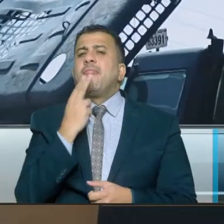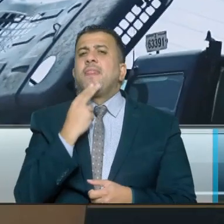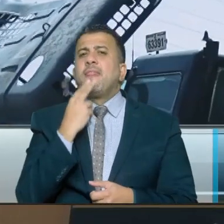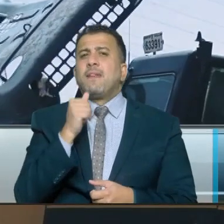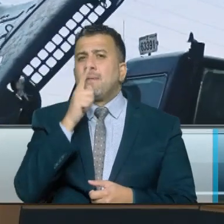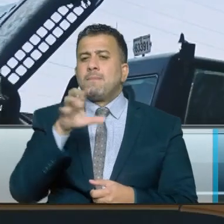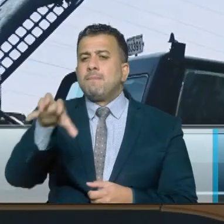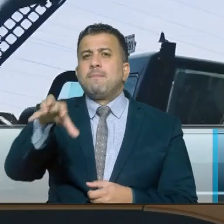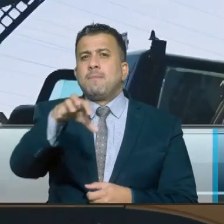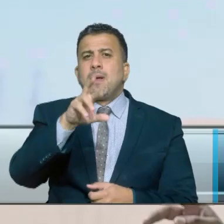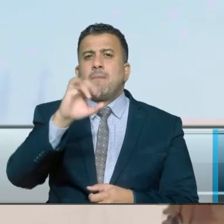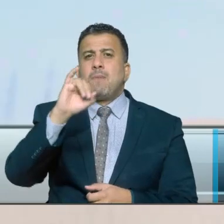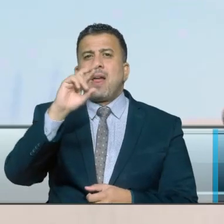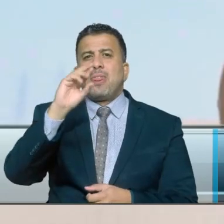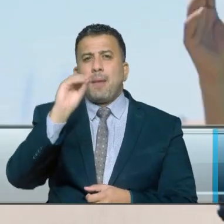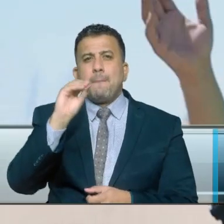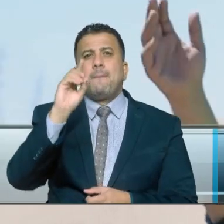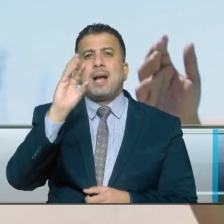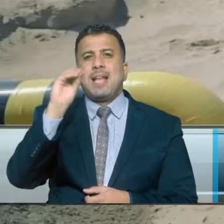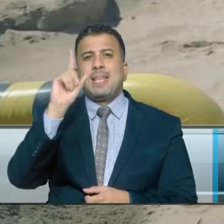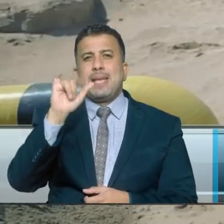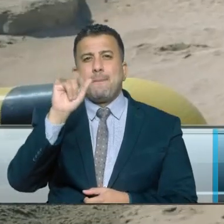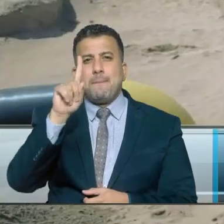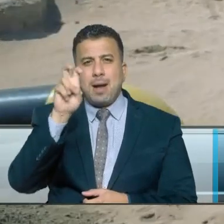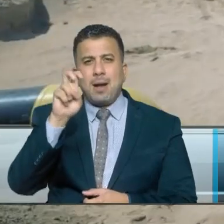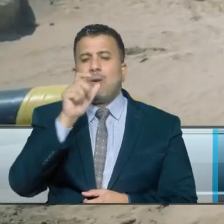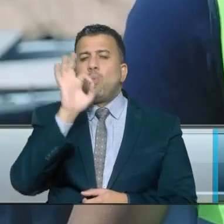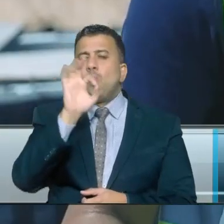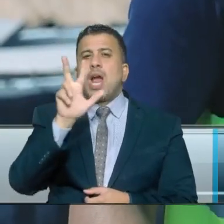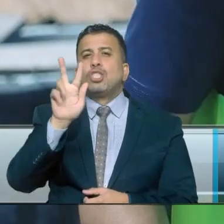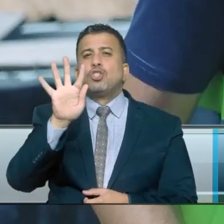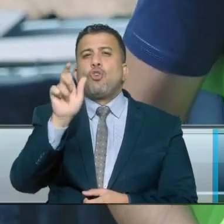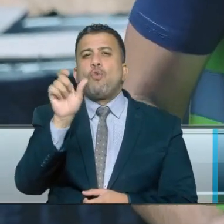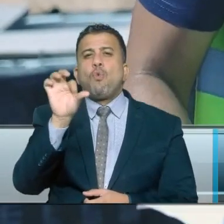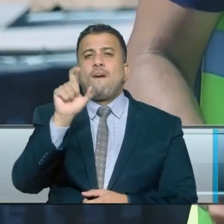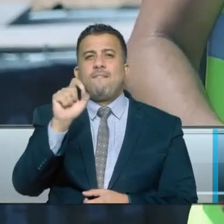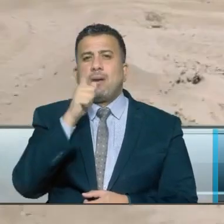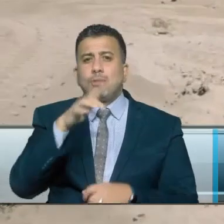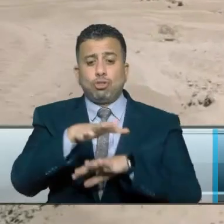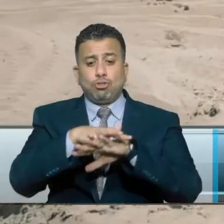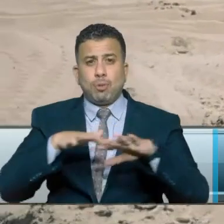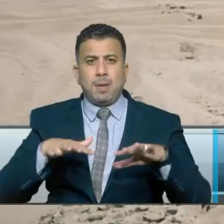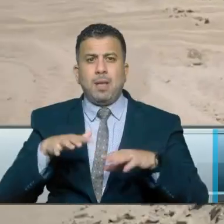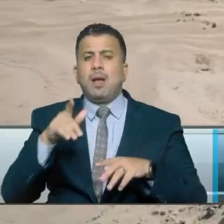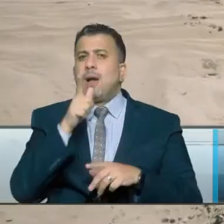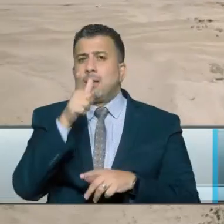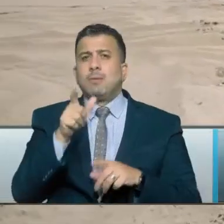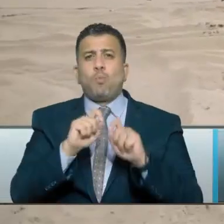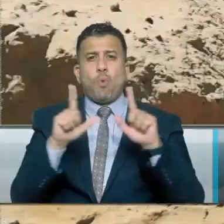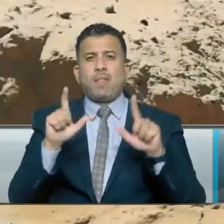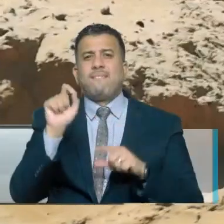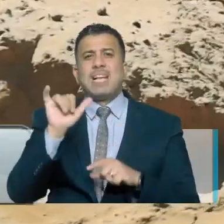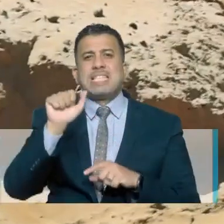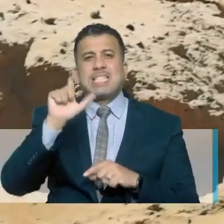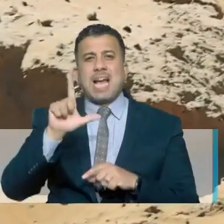لمناطق مهذب وهديبه والمناطق الجديده في ضاحيه الشنوف ويعزز كفاءه الشبكه واوضح